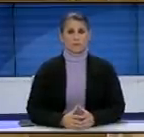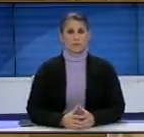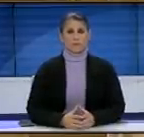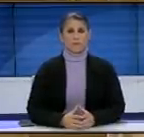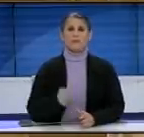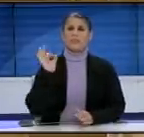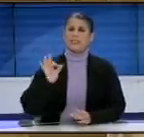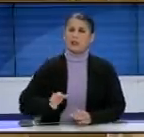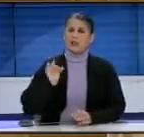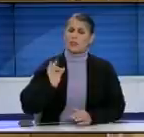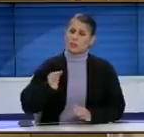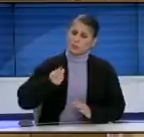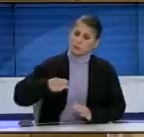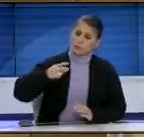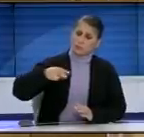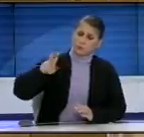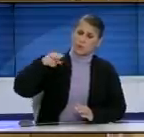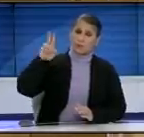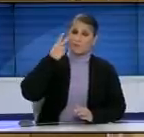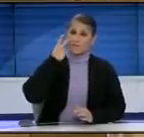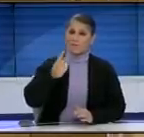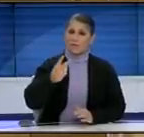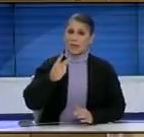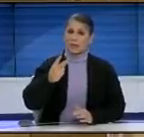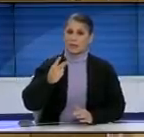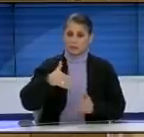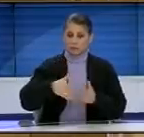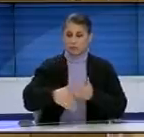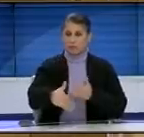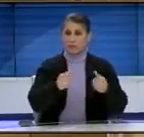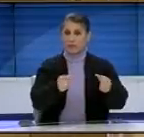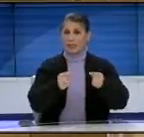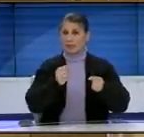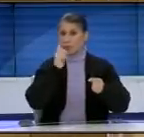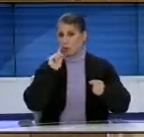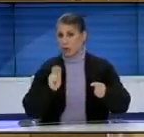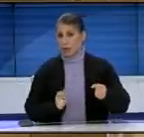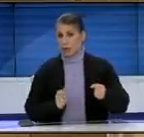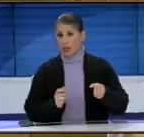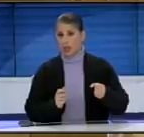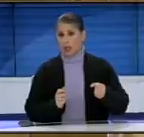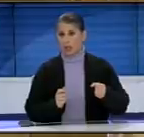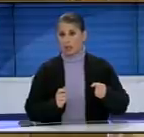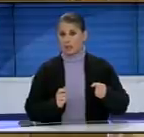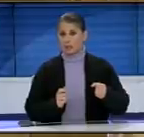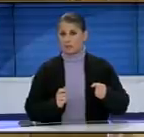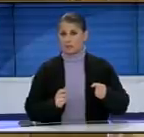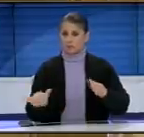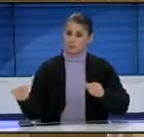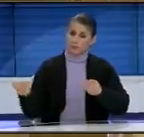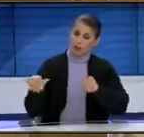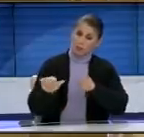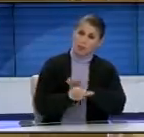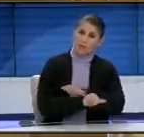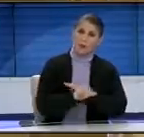Ολοένα και περισσότερο διαφαίνεται η προοπτική η κρίση στην Ουκρανία να μας επαναφέρει πάλι σε